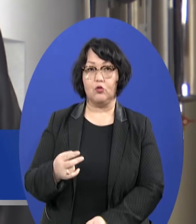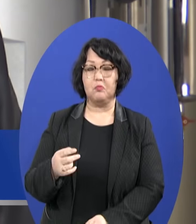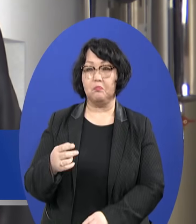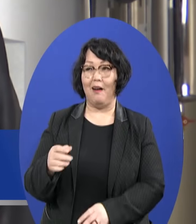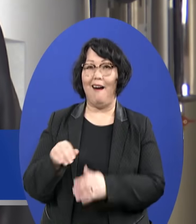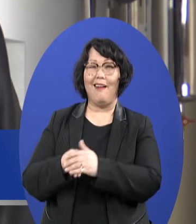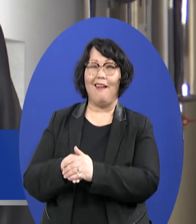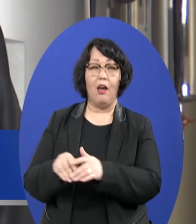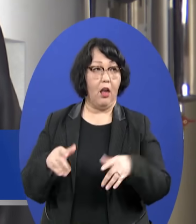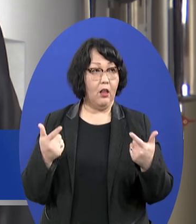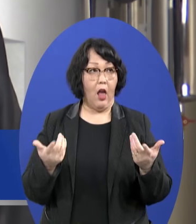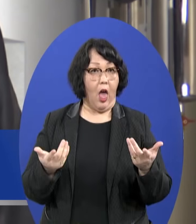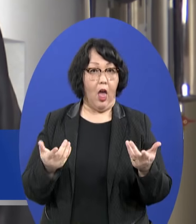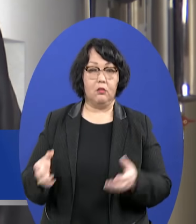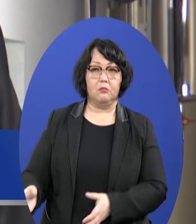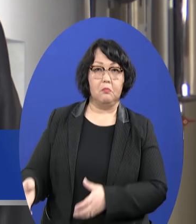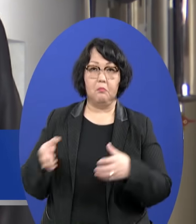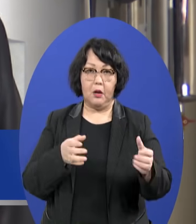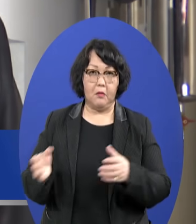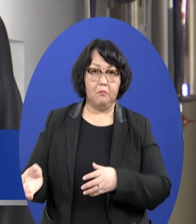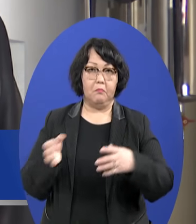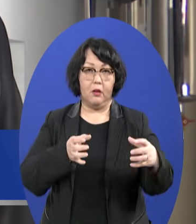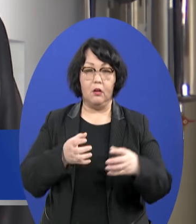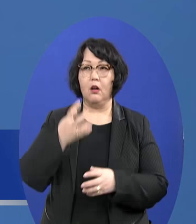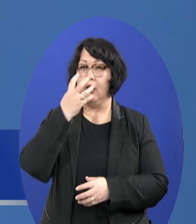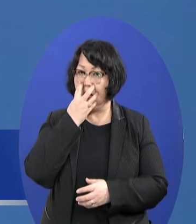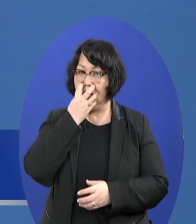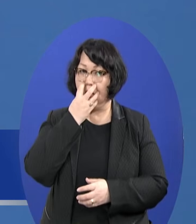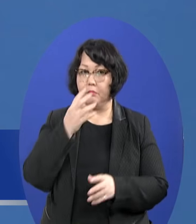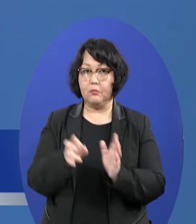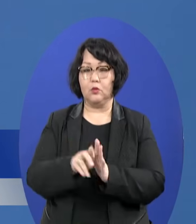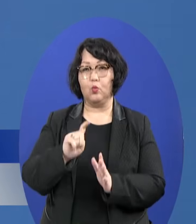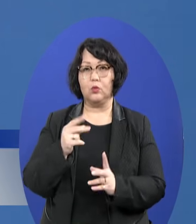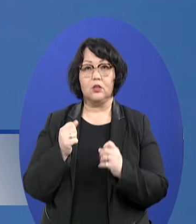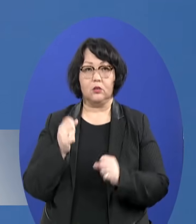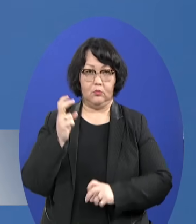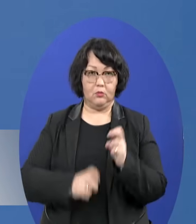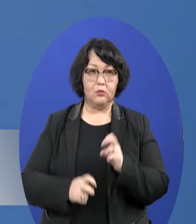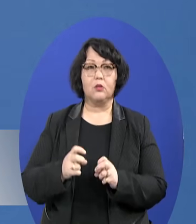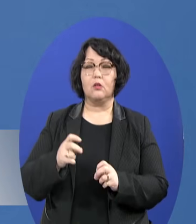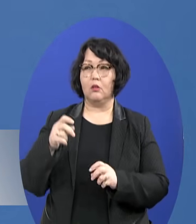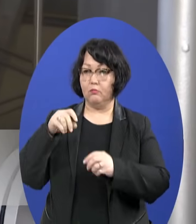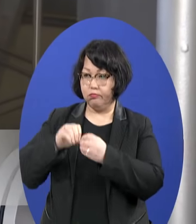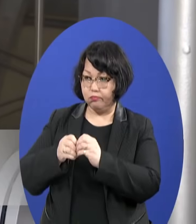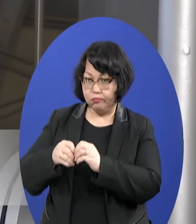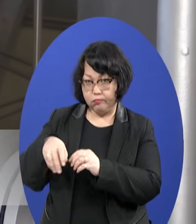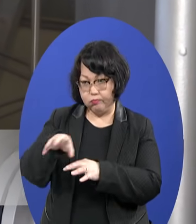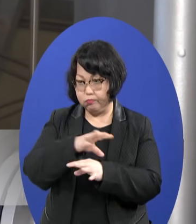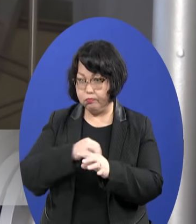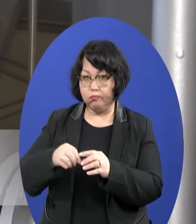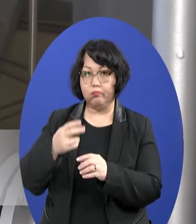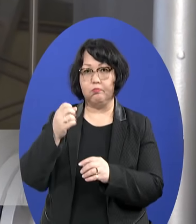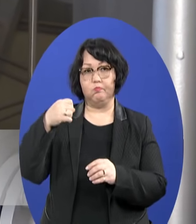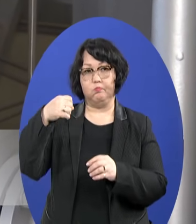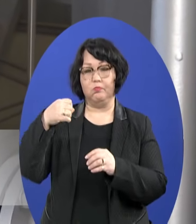гарсан үед буюу аварын үед хэрэглэхээр тийм хүчин чадалтай үйлдвэр. Өнөөдөр бүх цахилгааны холболтоо хийгээд үйлдвэртээ тусалтын